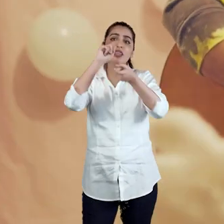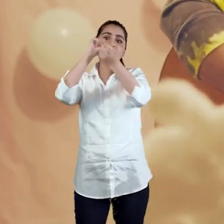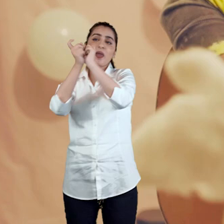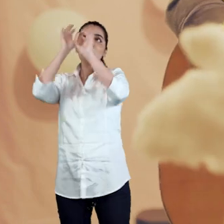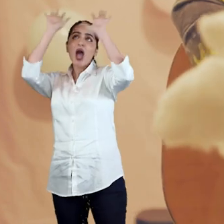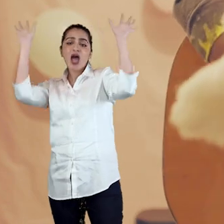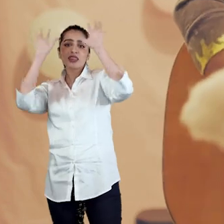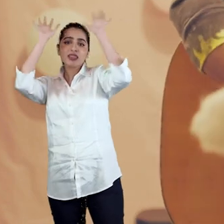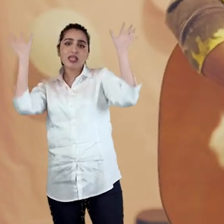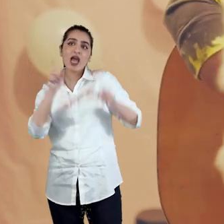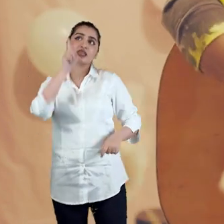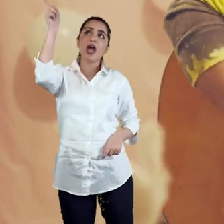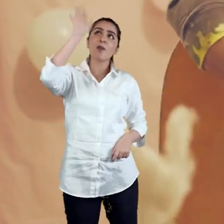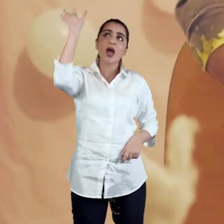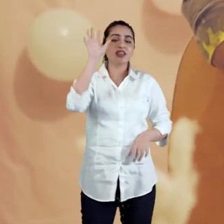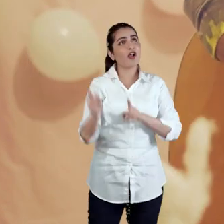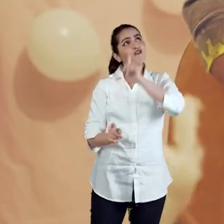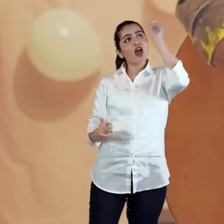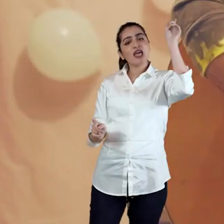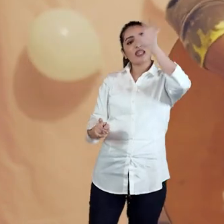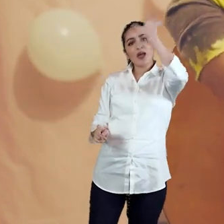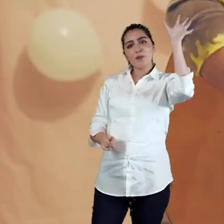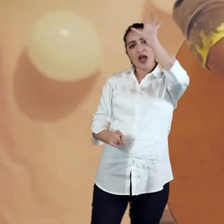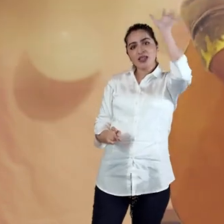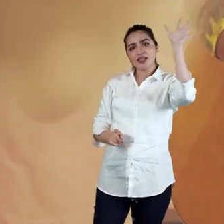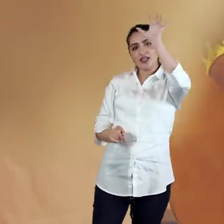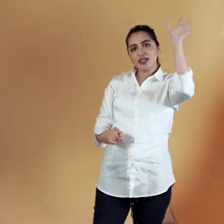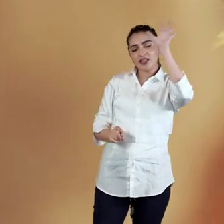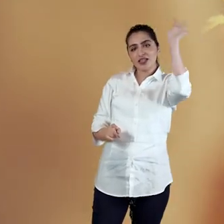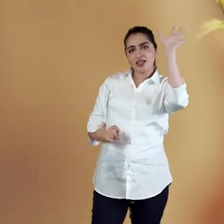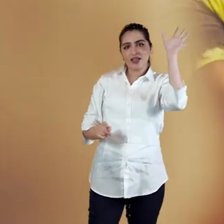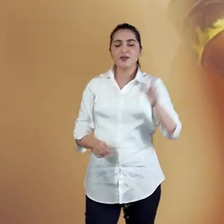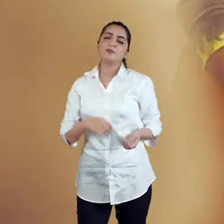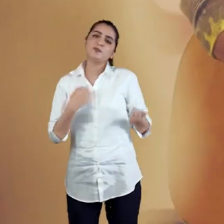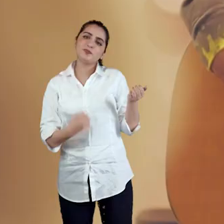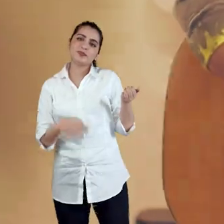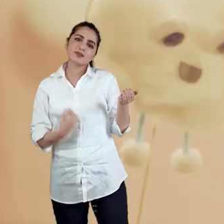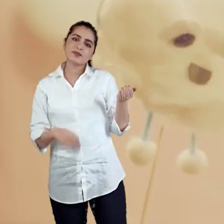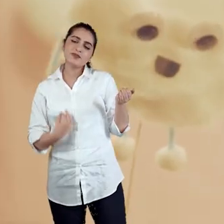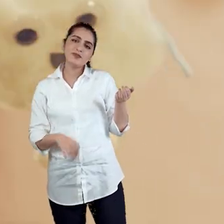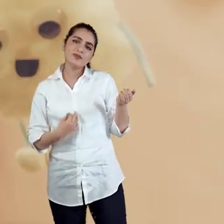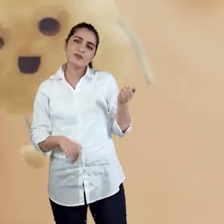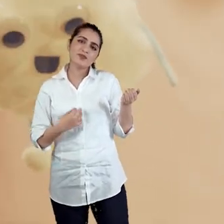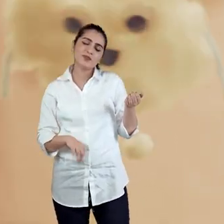शक्लें बदले बादल, ऐसा बादल वैसा बादल,